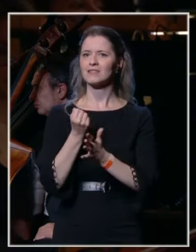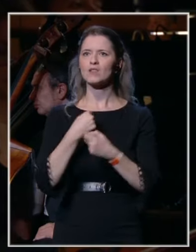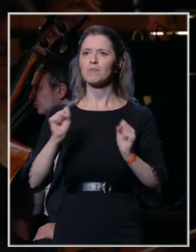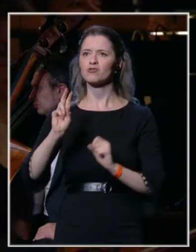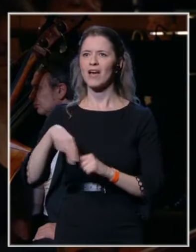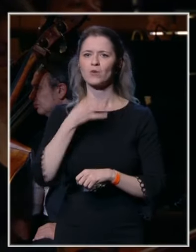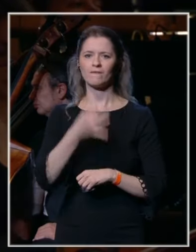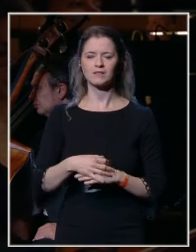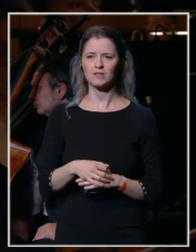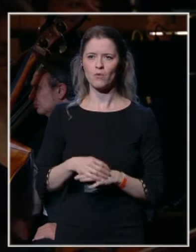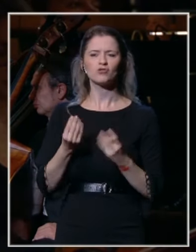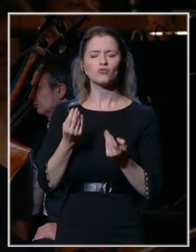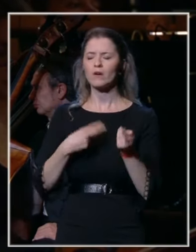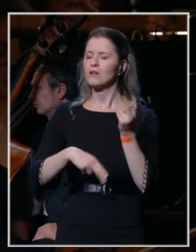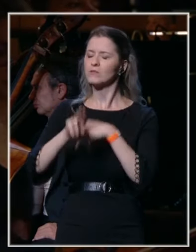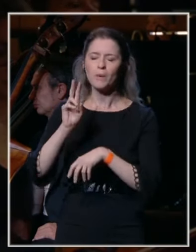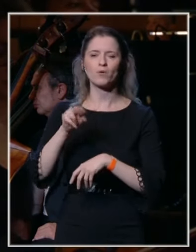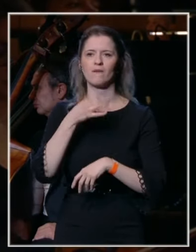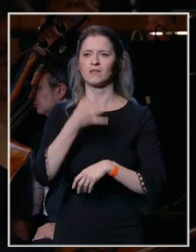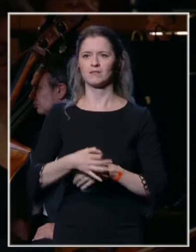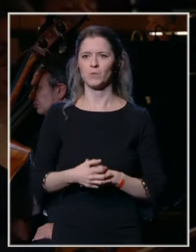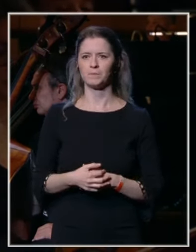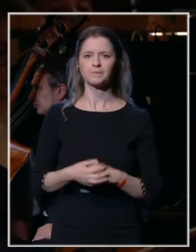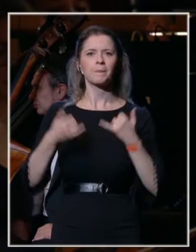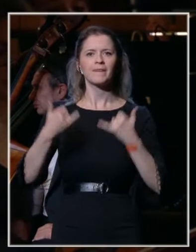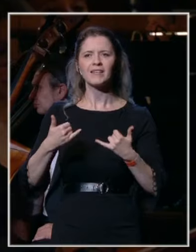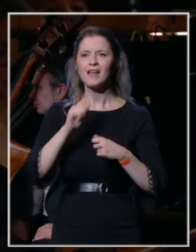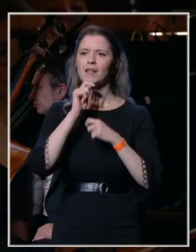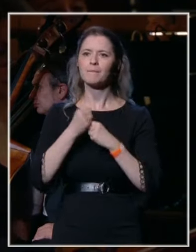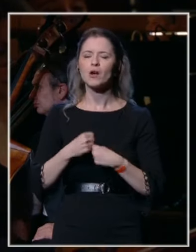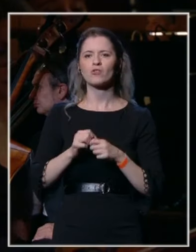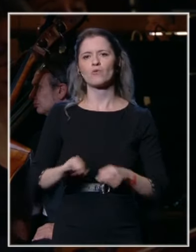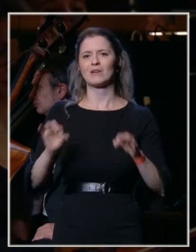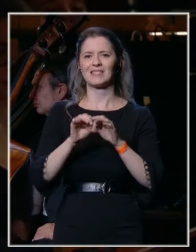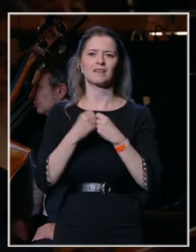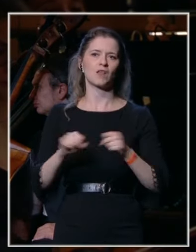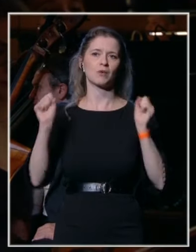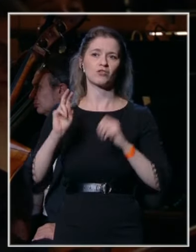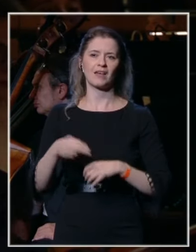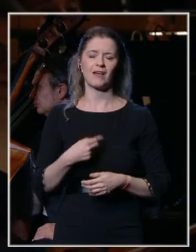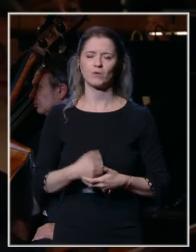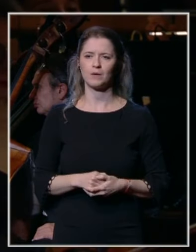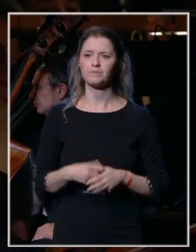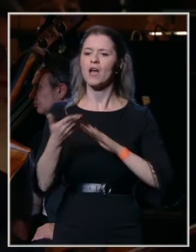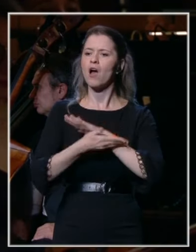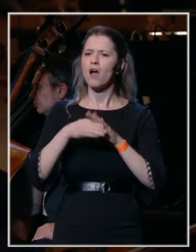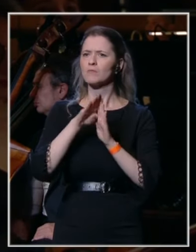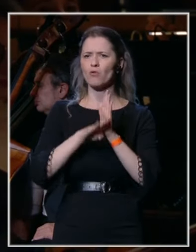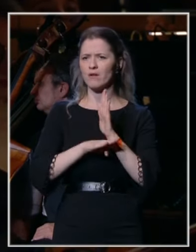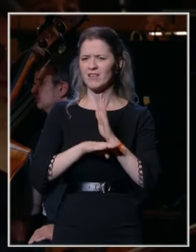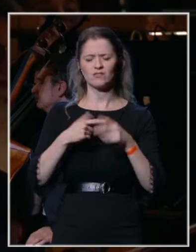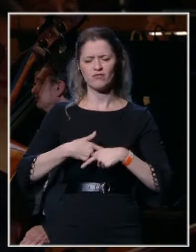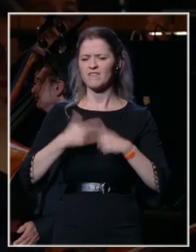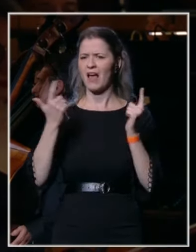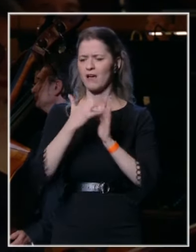hanem sokkal többről. A jelen Magyarországának szabadságáról. Az alaptörvény is világosan